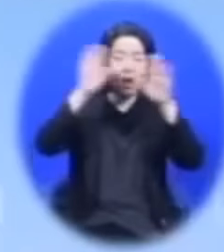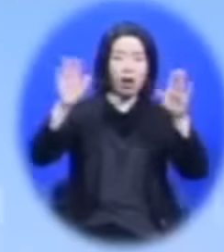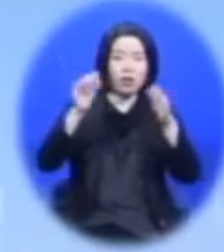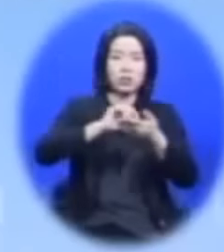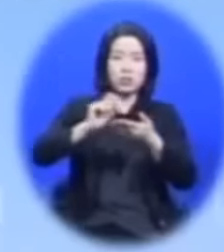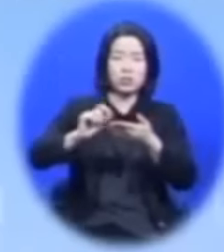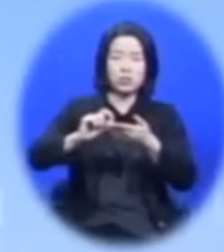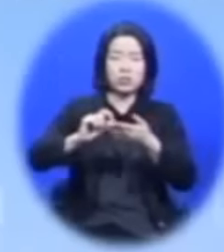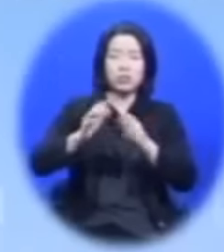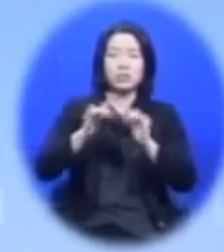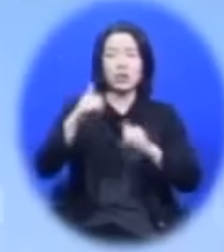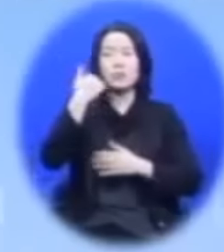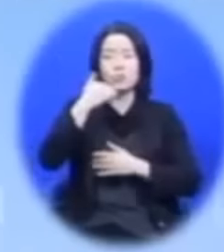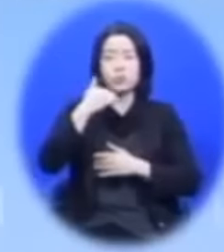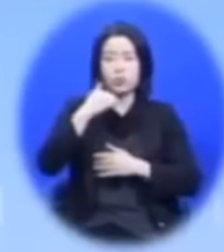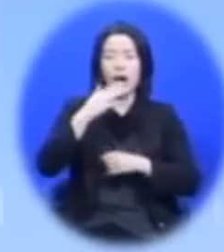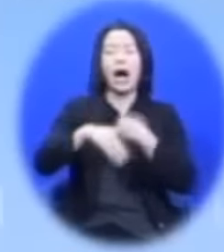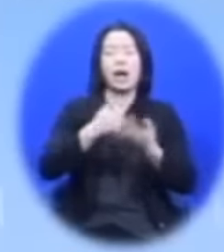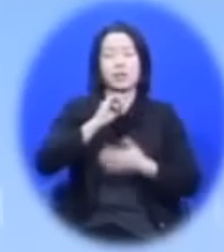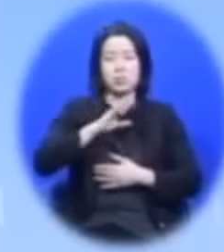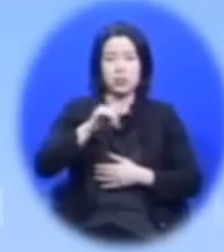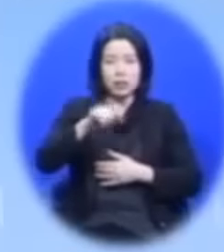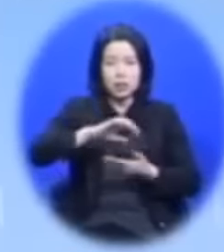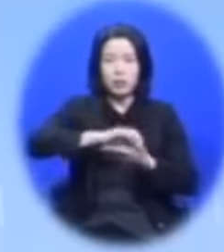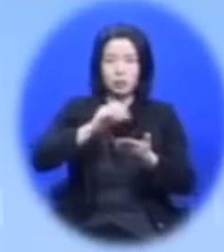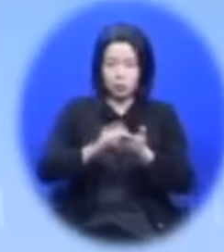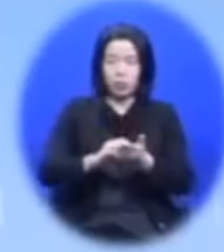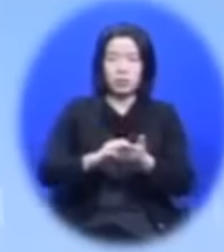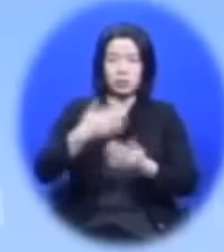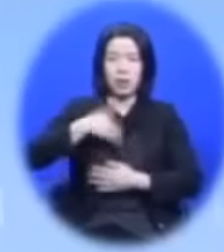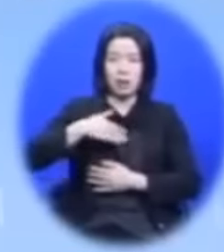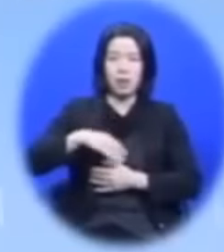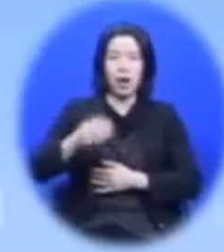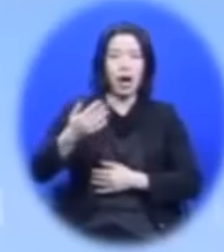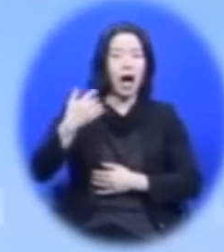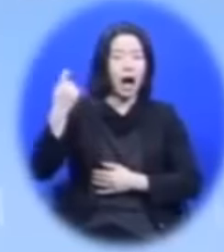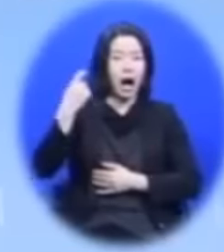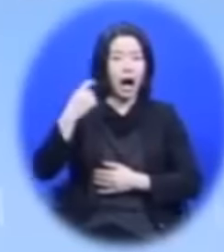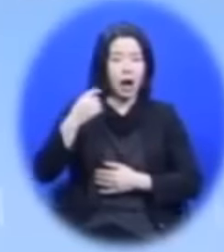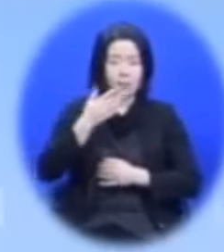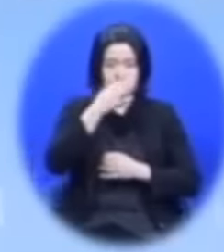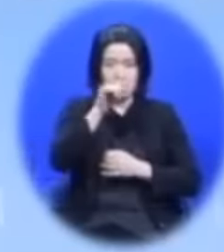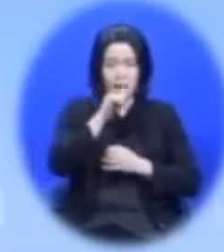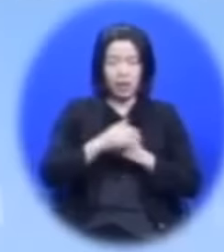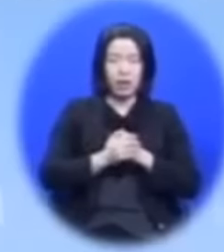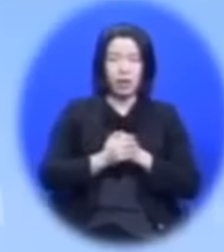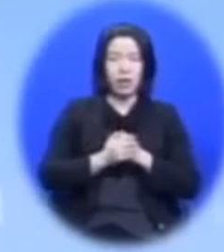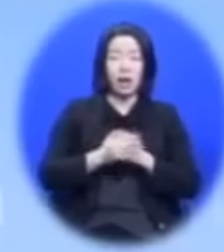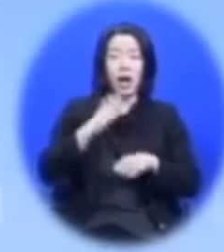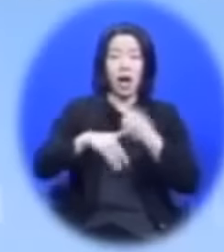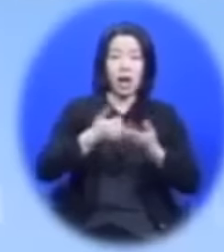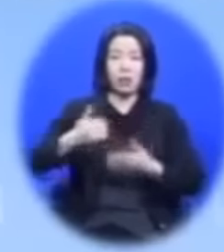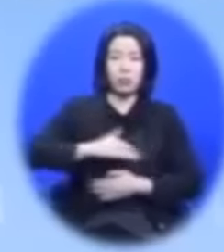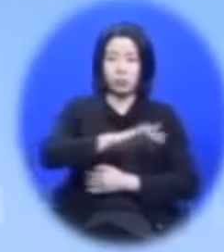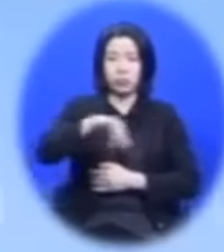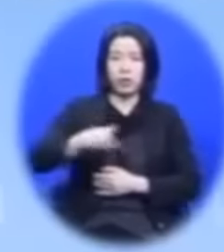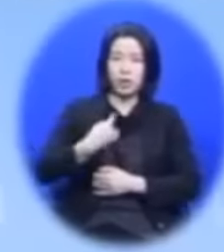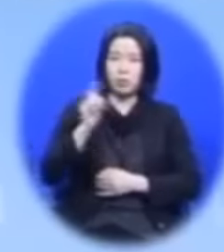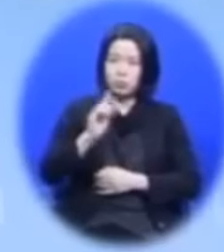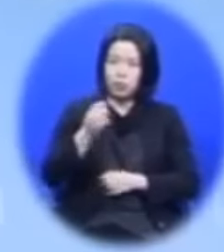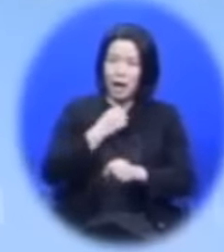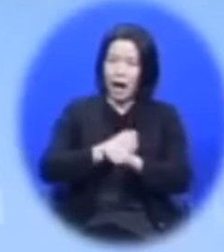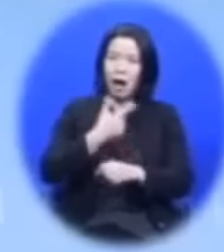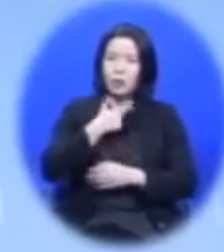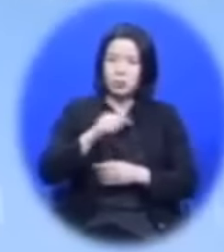또 있으시겠어요? 그 정도쯤 하면 그냥 알아들을 수 있지 않겠어요? 하나님이 우리에게 무슨 하실